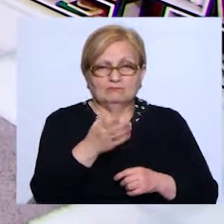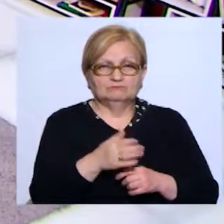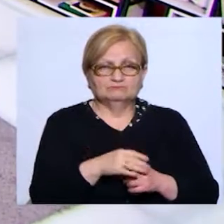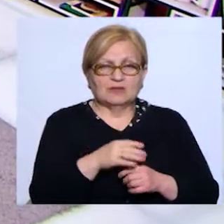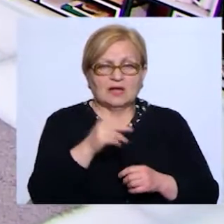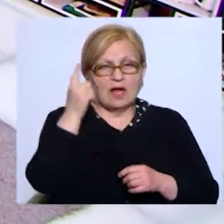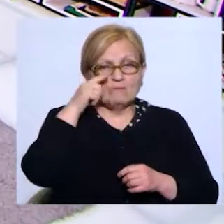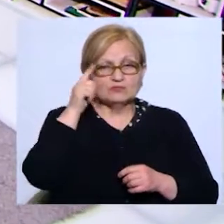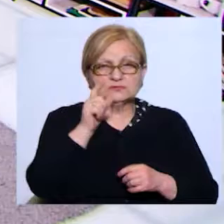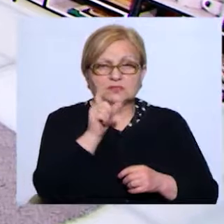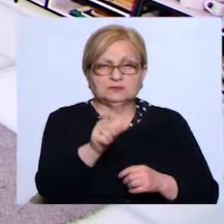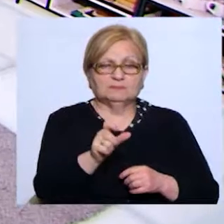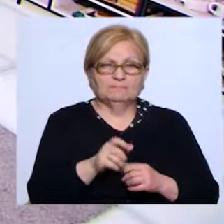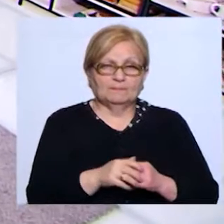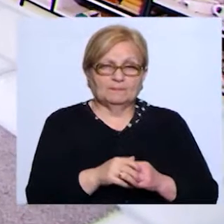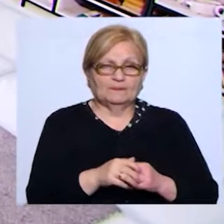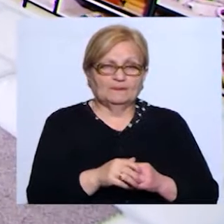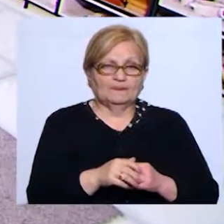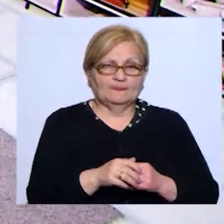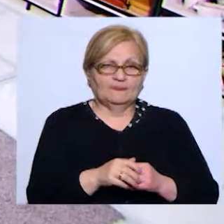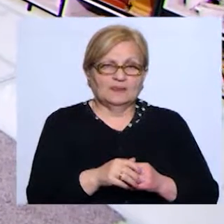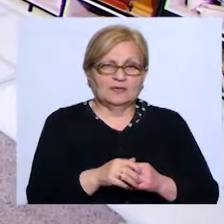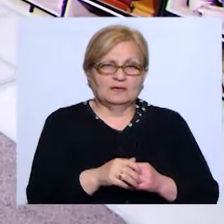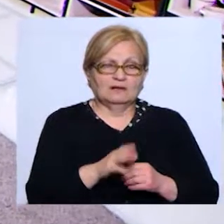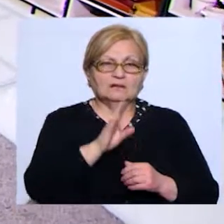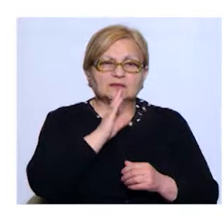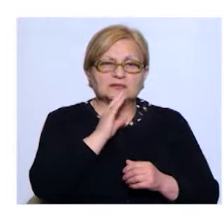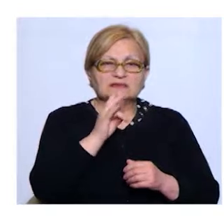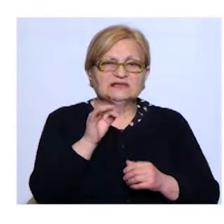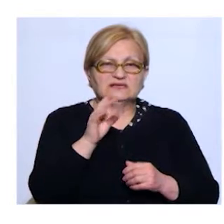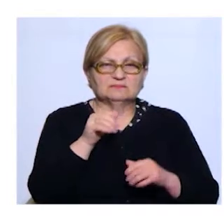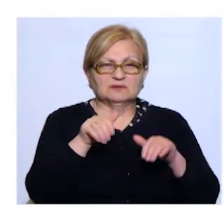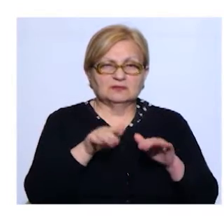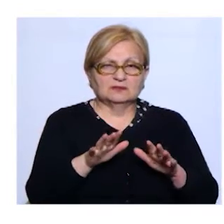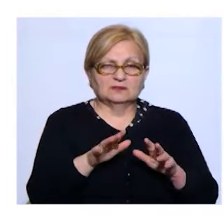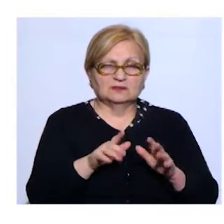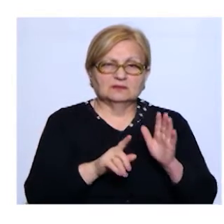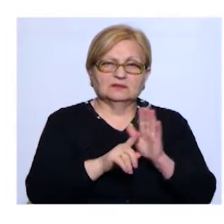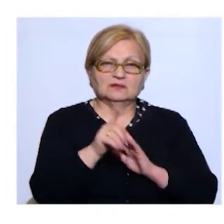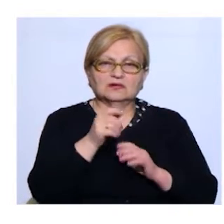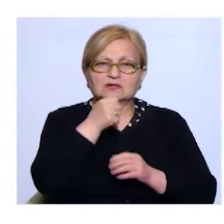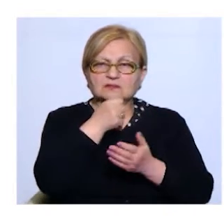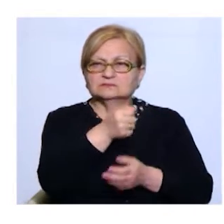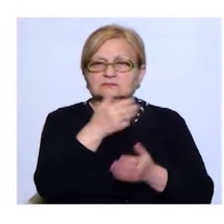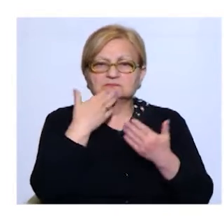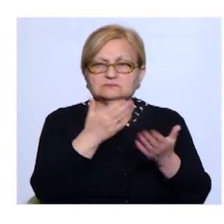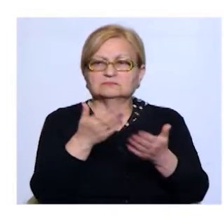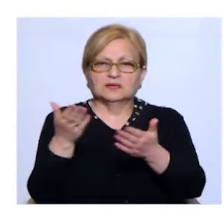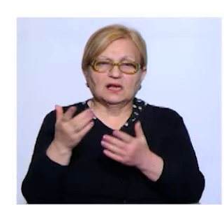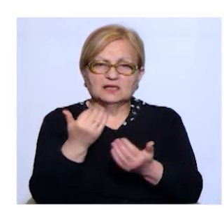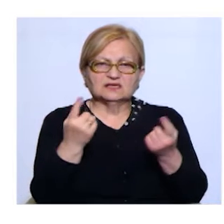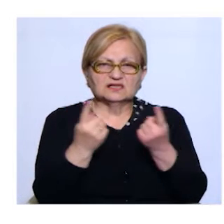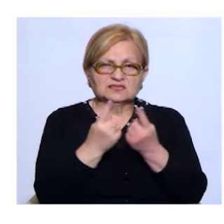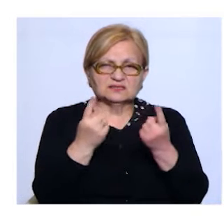ესეთი ამოცანა. ეხლა როგორ არის ვთქვათ, ნინიმ გადაწყვიტა რომ ჩაეტარებინა გამოკითხვა და ჰკითხა კლასელებს თუ